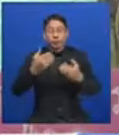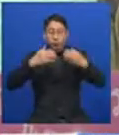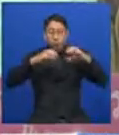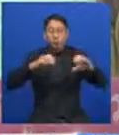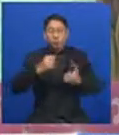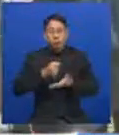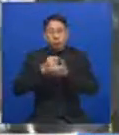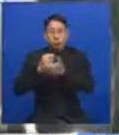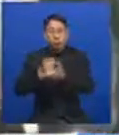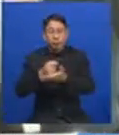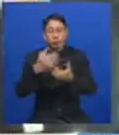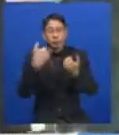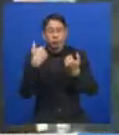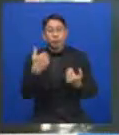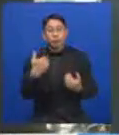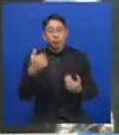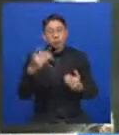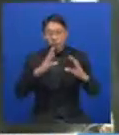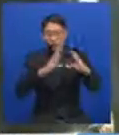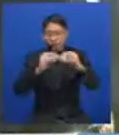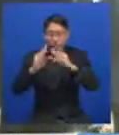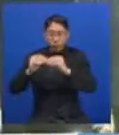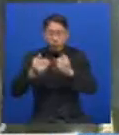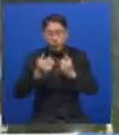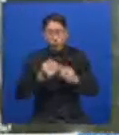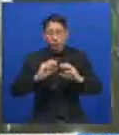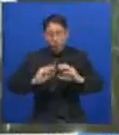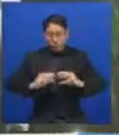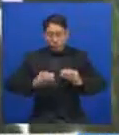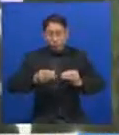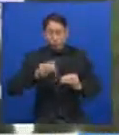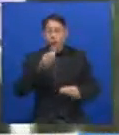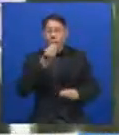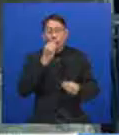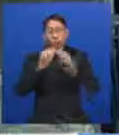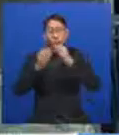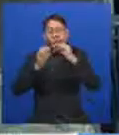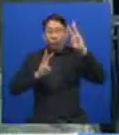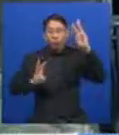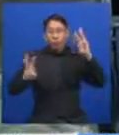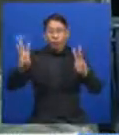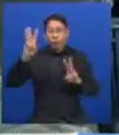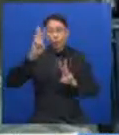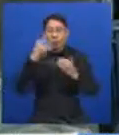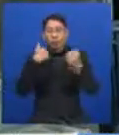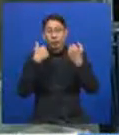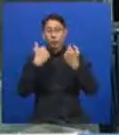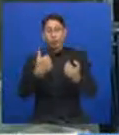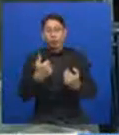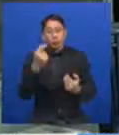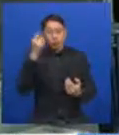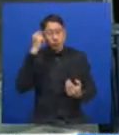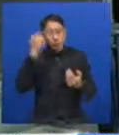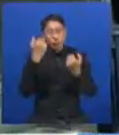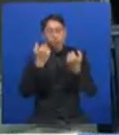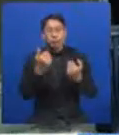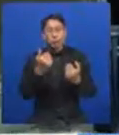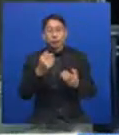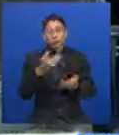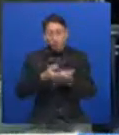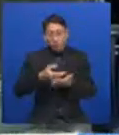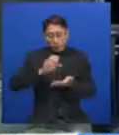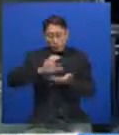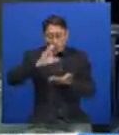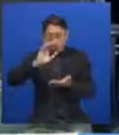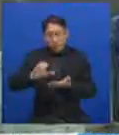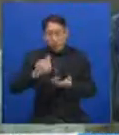อุดหนุนหากมีการประชุมก็ให้ใช้ทองม้วนทองมณีเป็นอาหารว่างนอกจากนี้ยังจะสนับสนุนในเรื่องของงบประมาณ